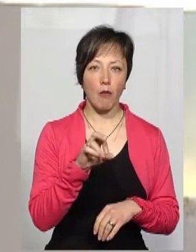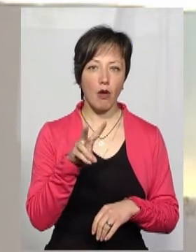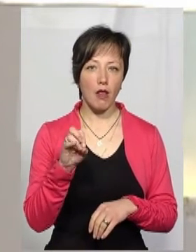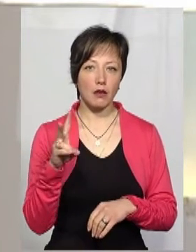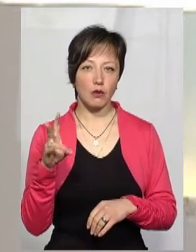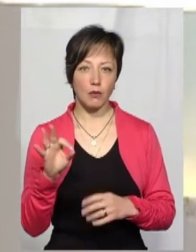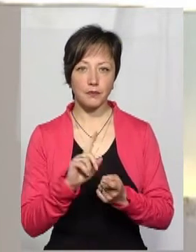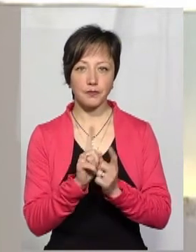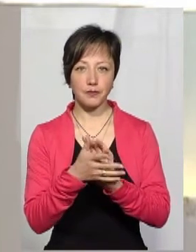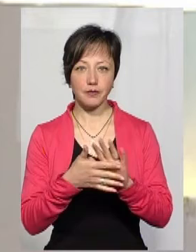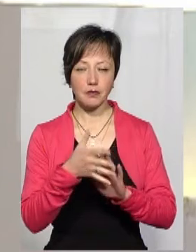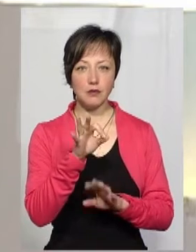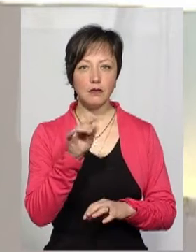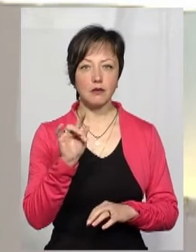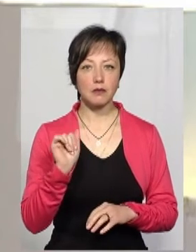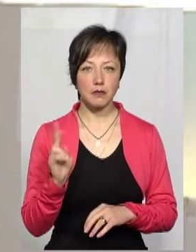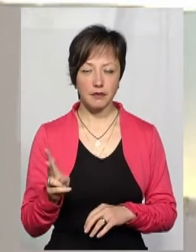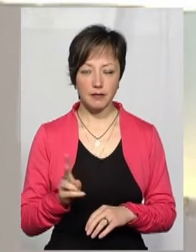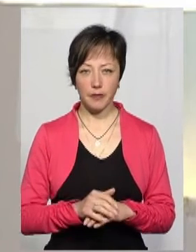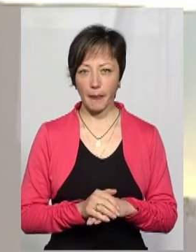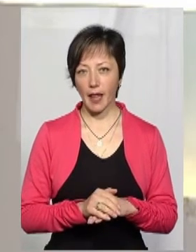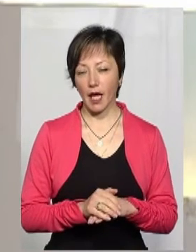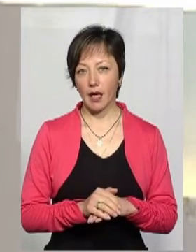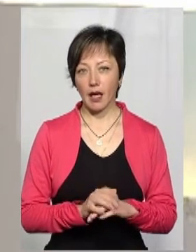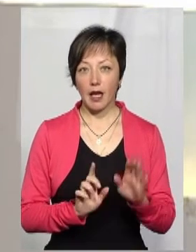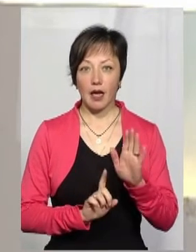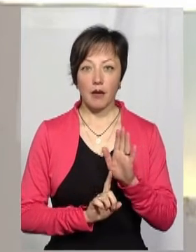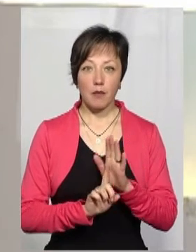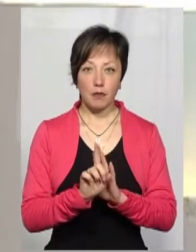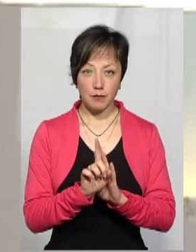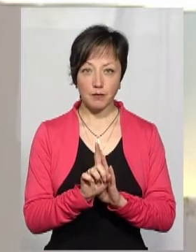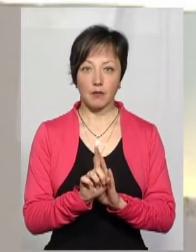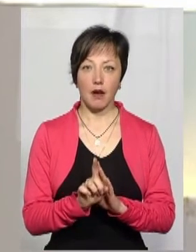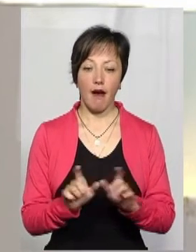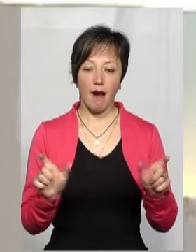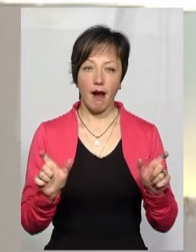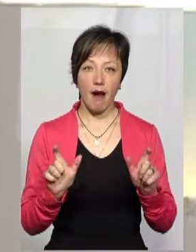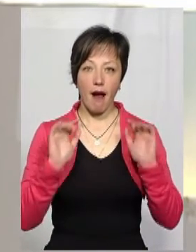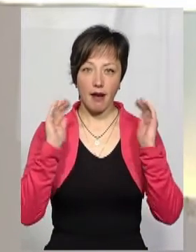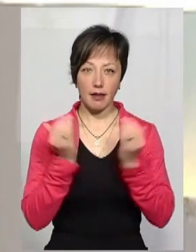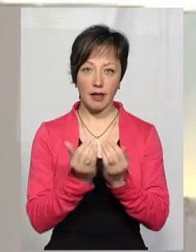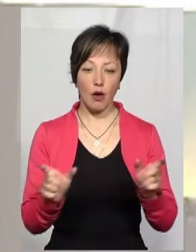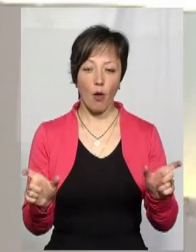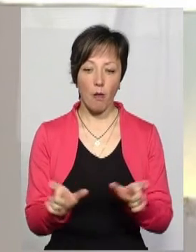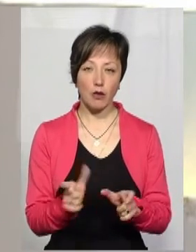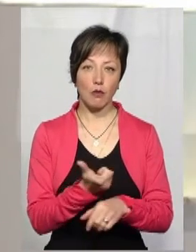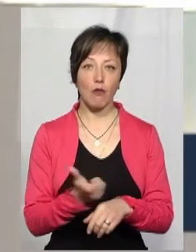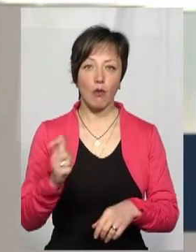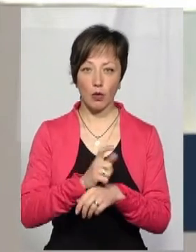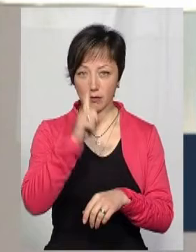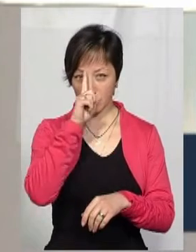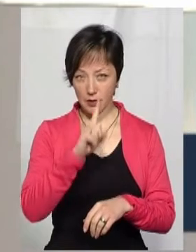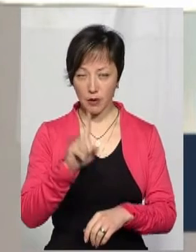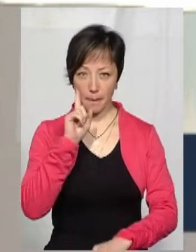перекладачка на жестову мову Ольга Рибак. З запровадженням карантинних обмежень, які вже тривають понад